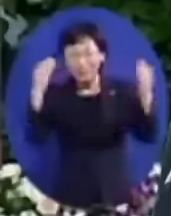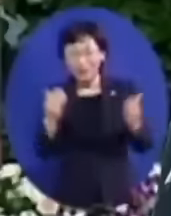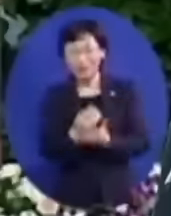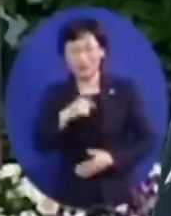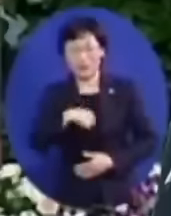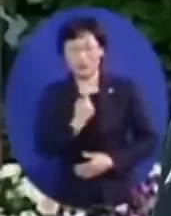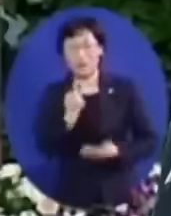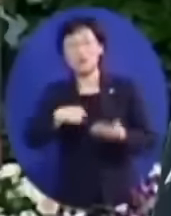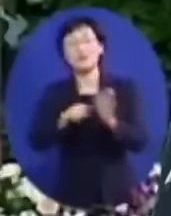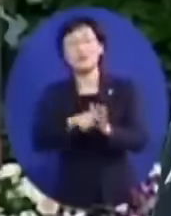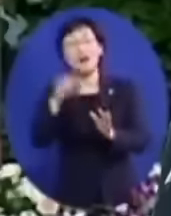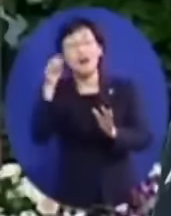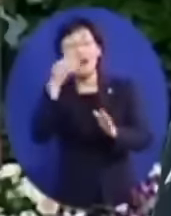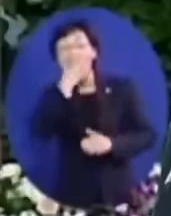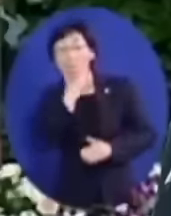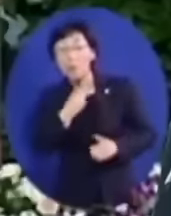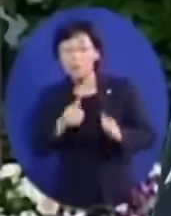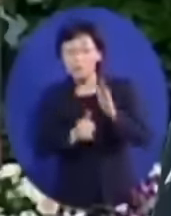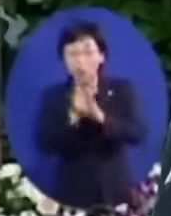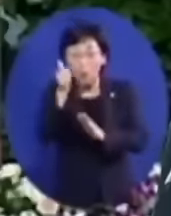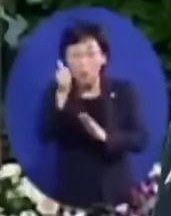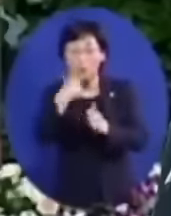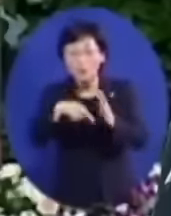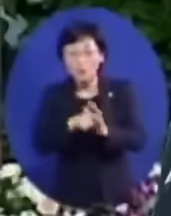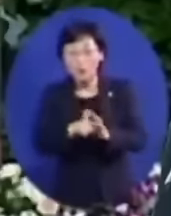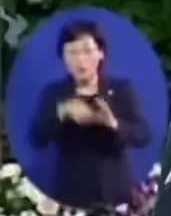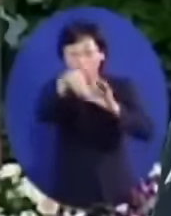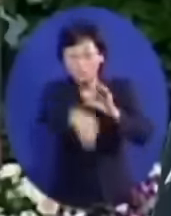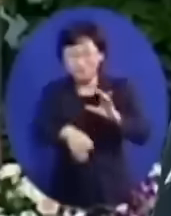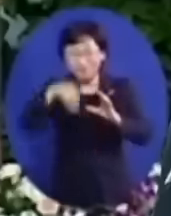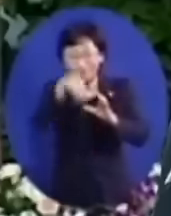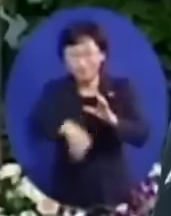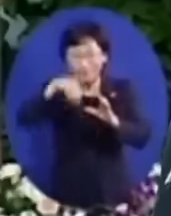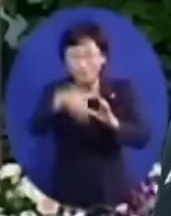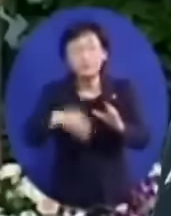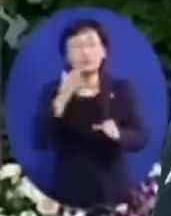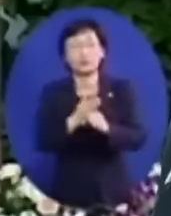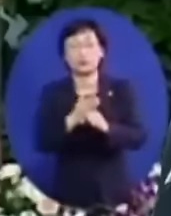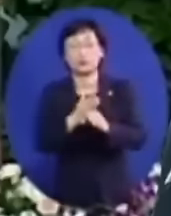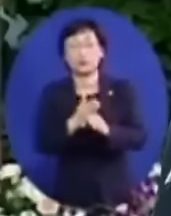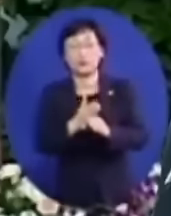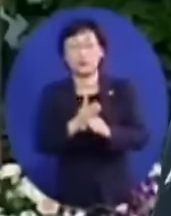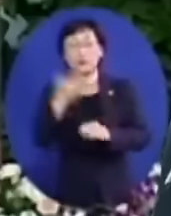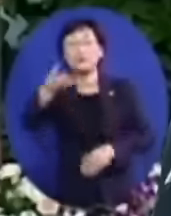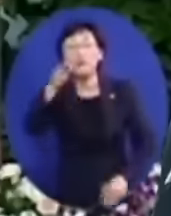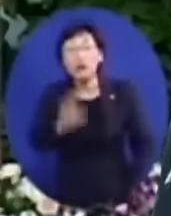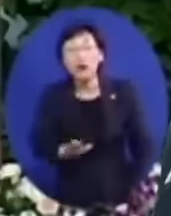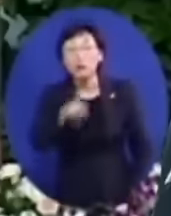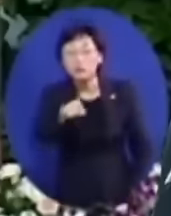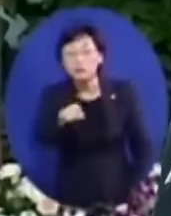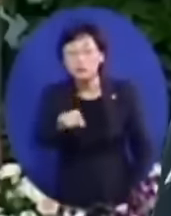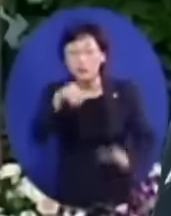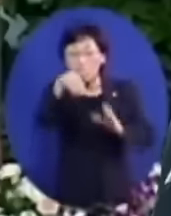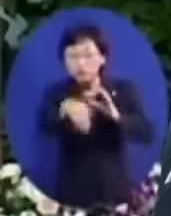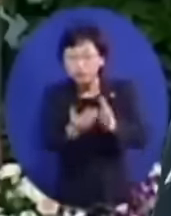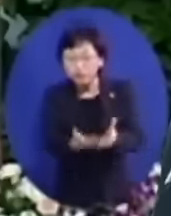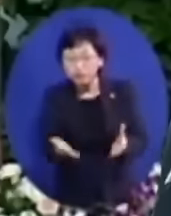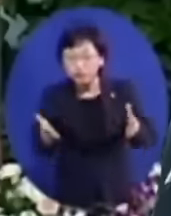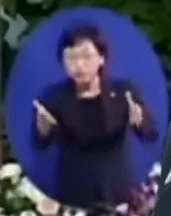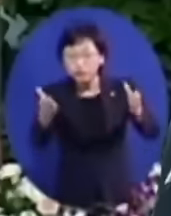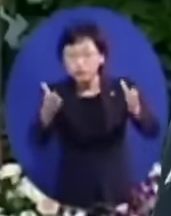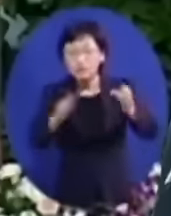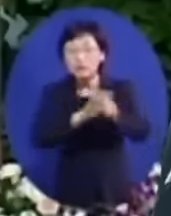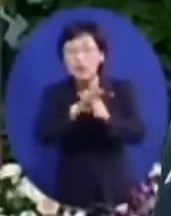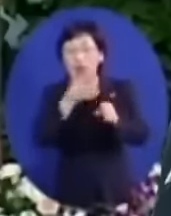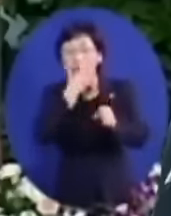위해서 행복과 성공이라는 웅덩이를 팠습니다. 또 파고 있습니다. 그러나 그 웅덩이에 사랑과 행복을